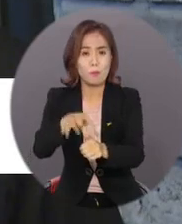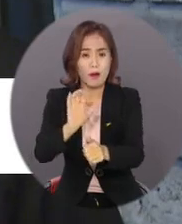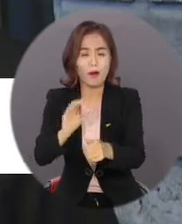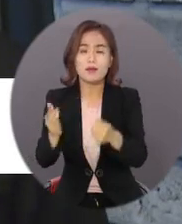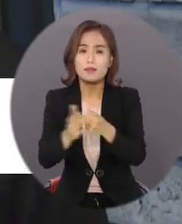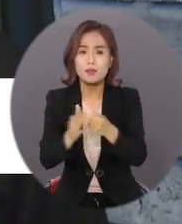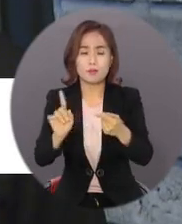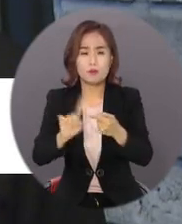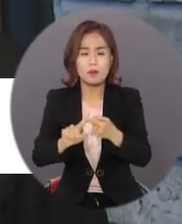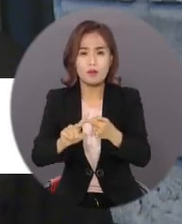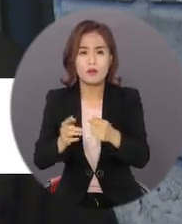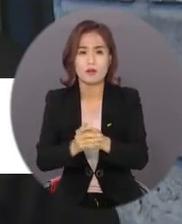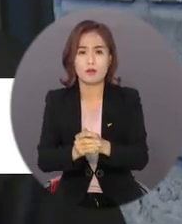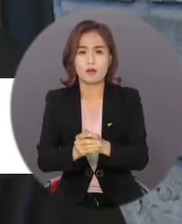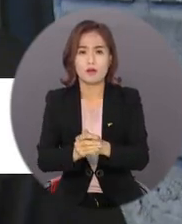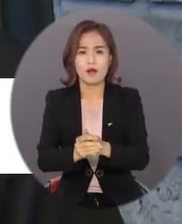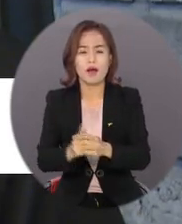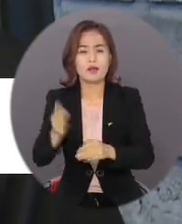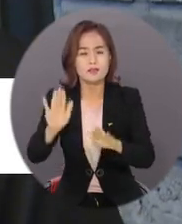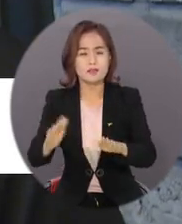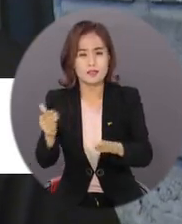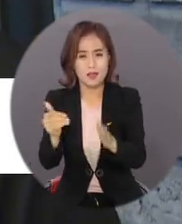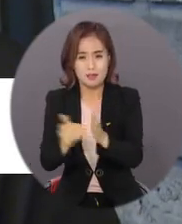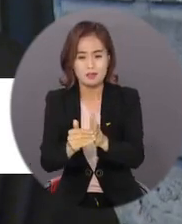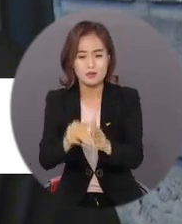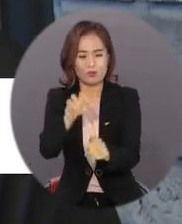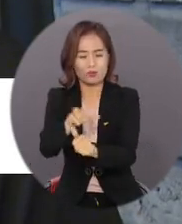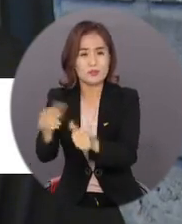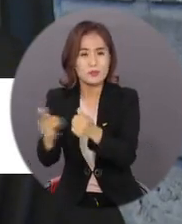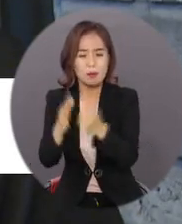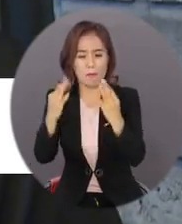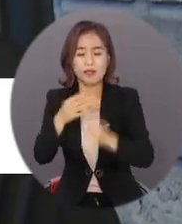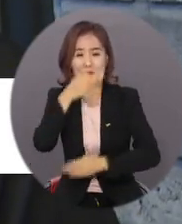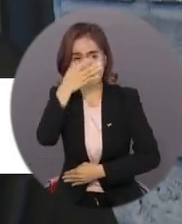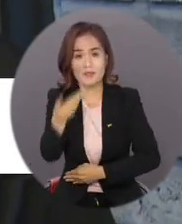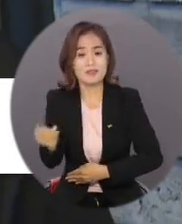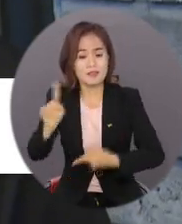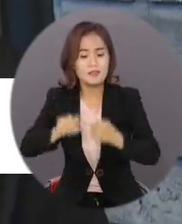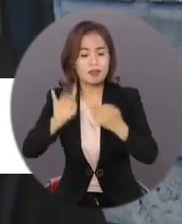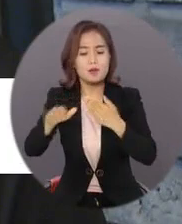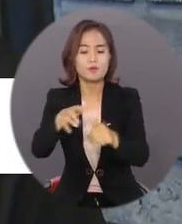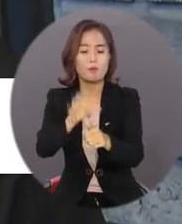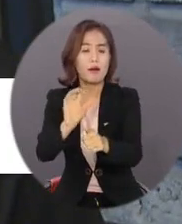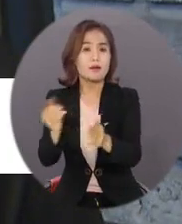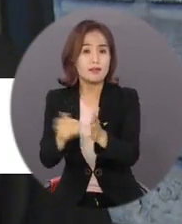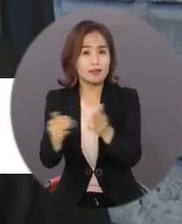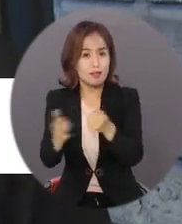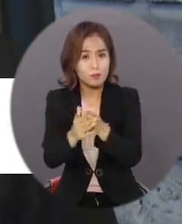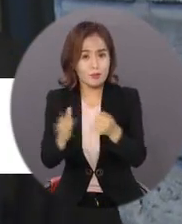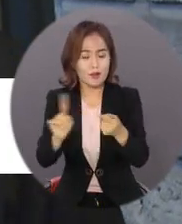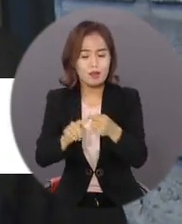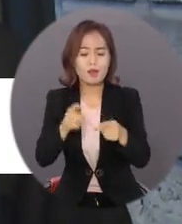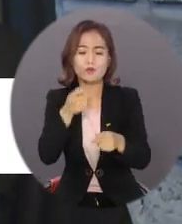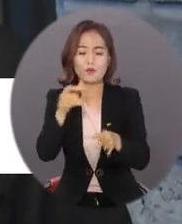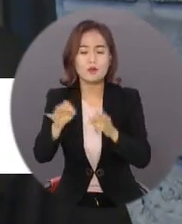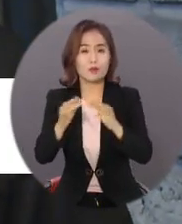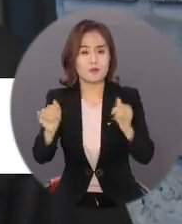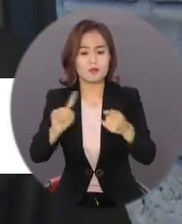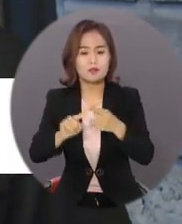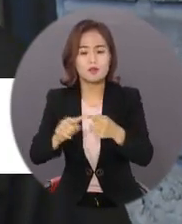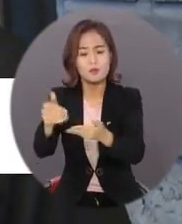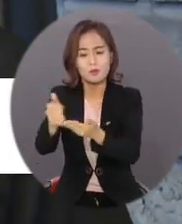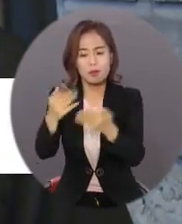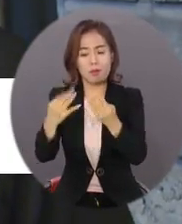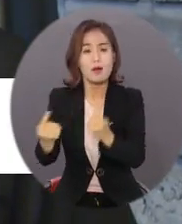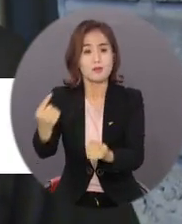식당 소상공인분들이 많이 힘들어했었는데 내일부터 완화가 돼가지고 소상공인들이 좀